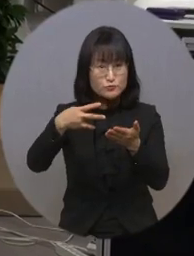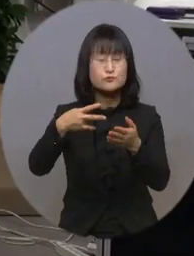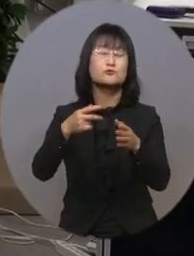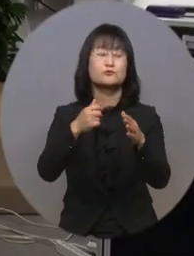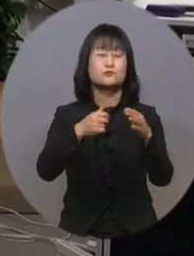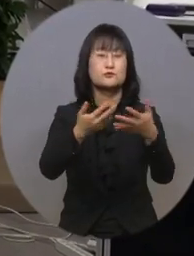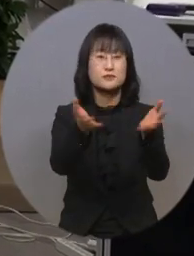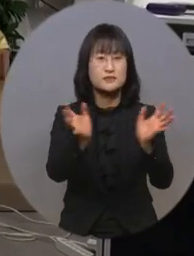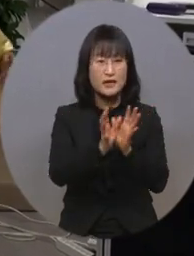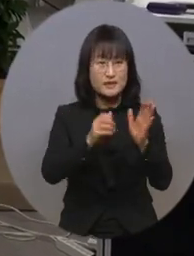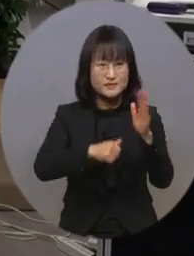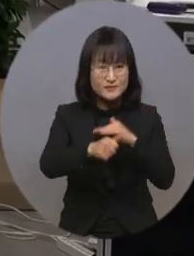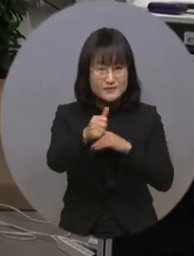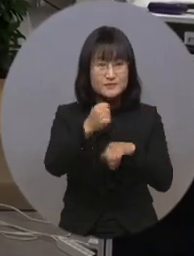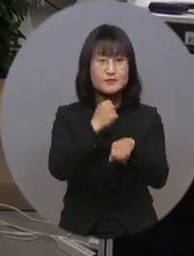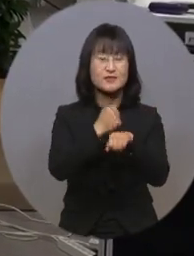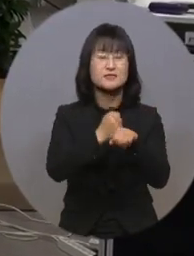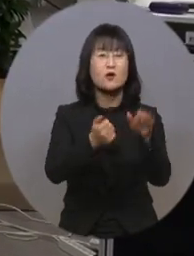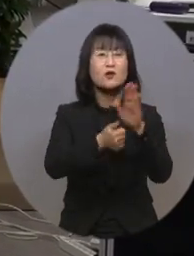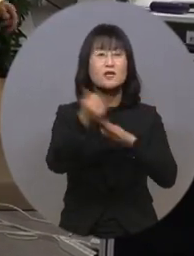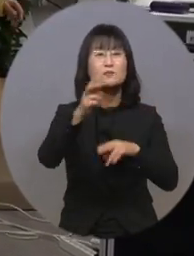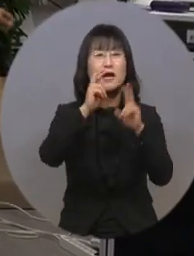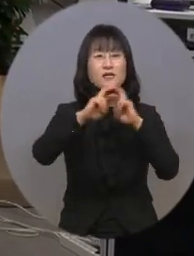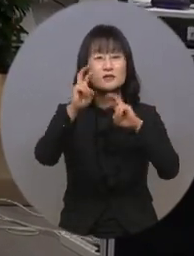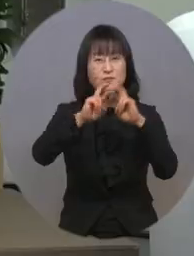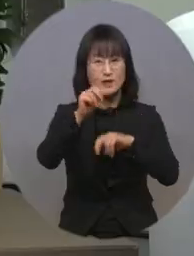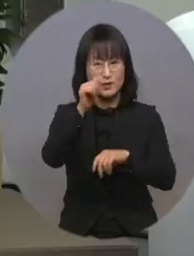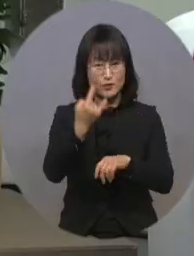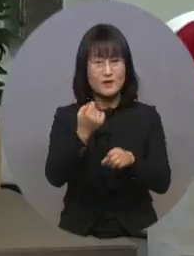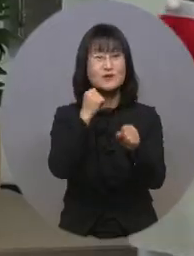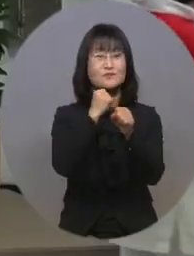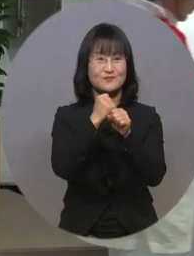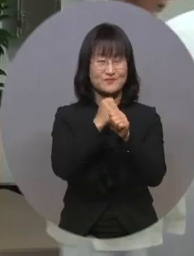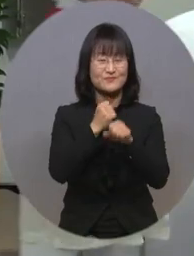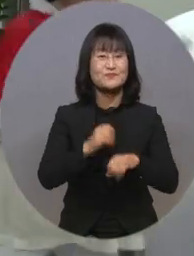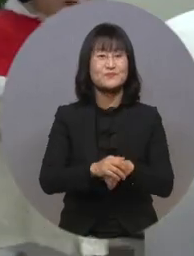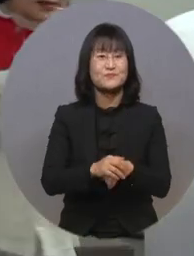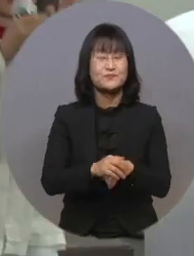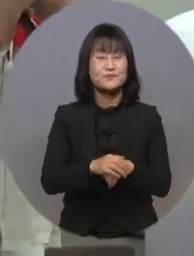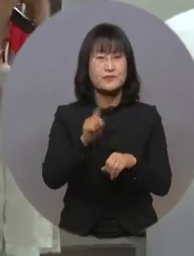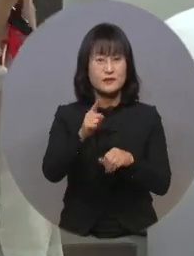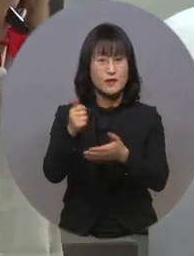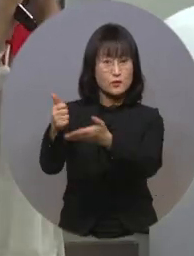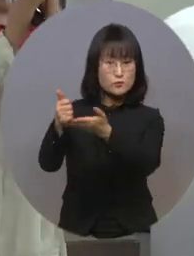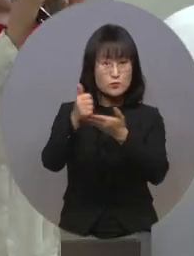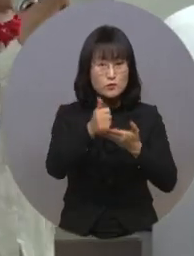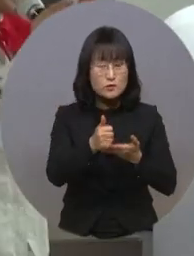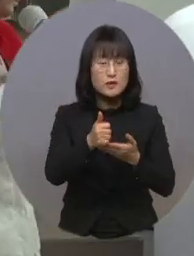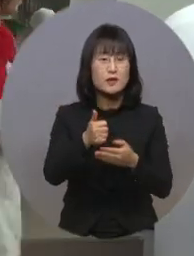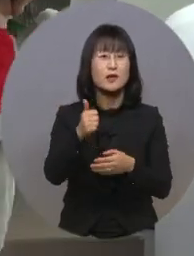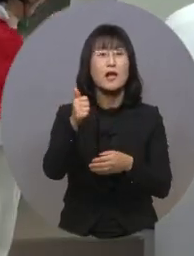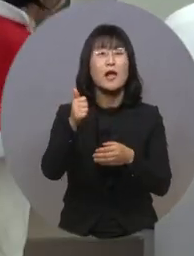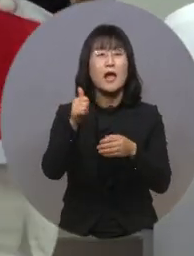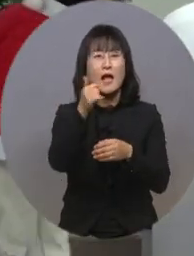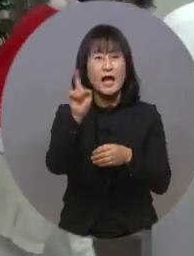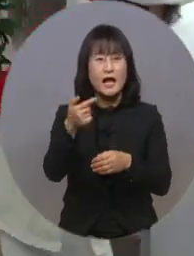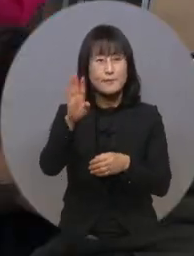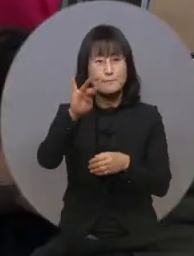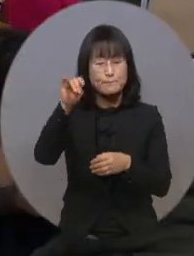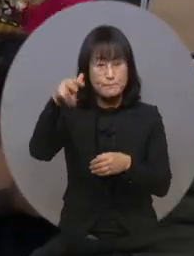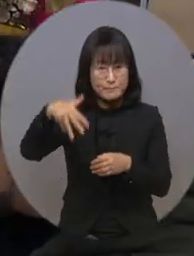장애인들과 함께 희망음악회를 진행하였습니다 이날 초청공연자로는 학빈문화예술단